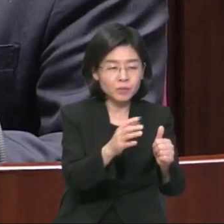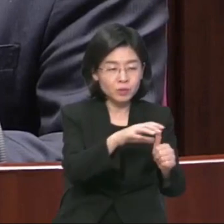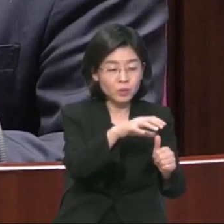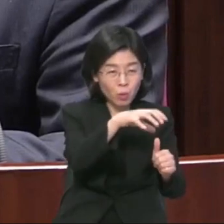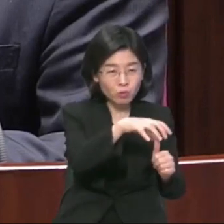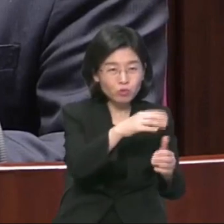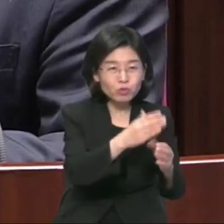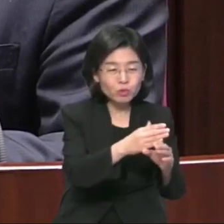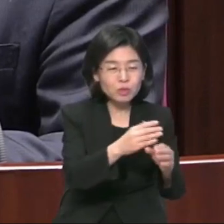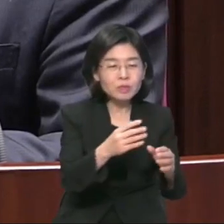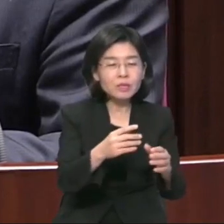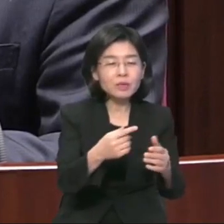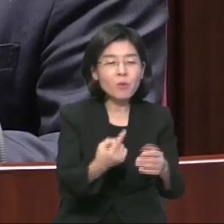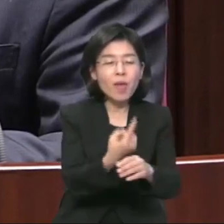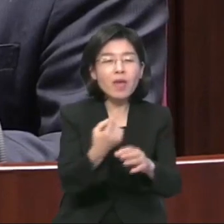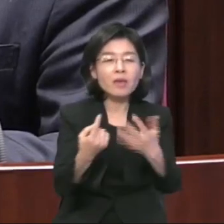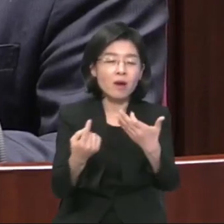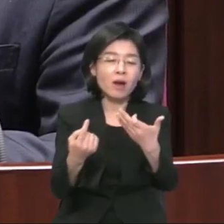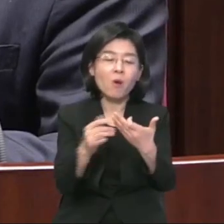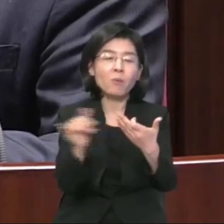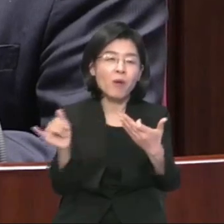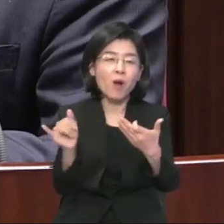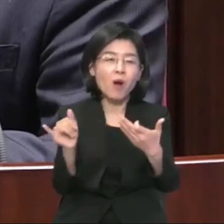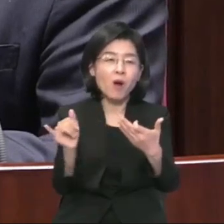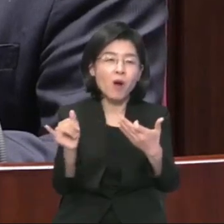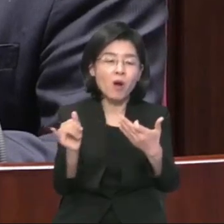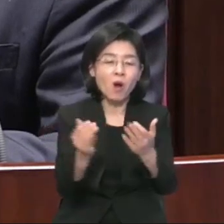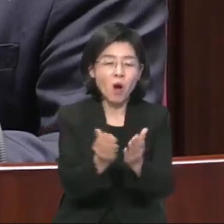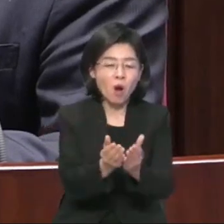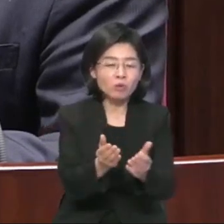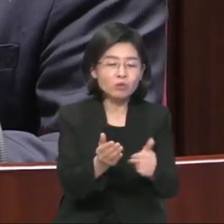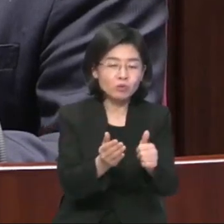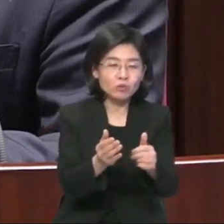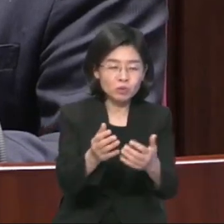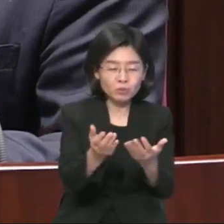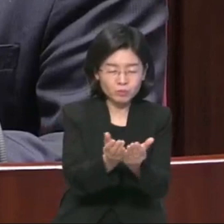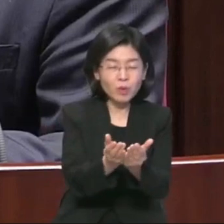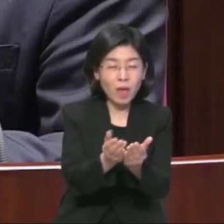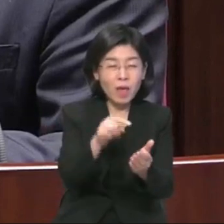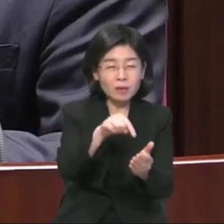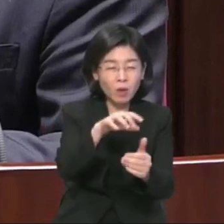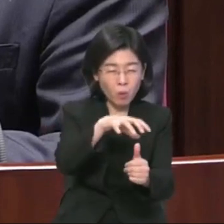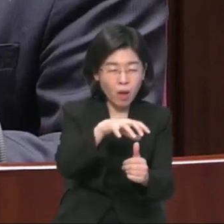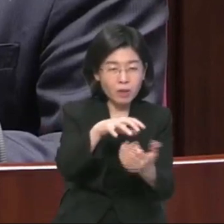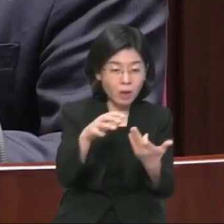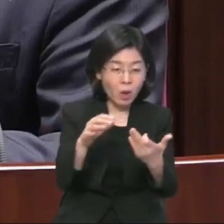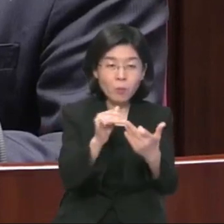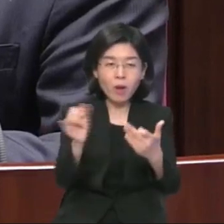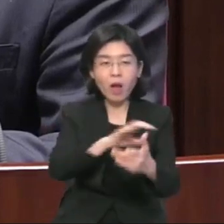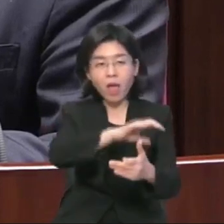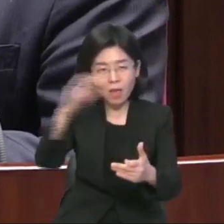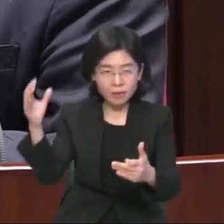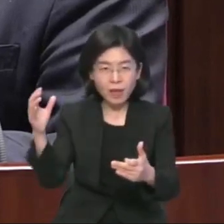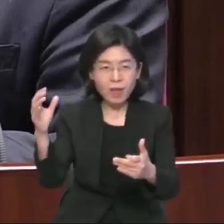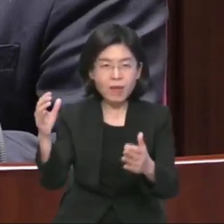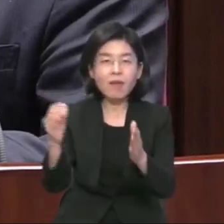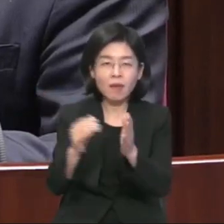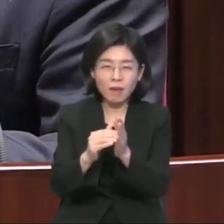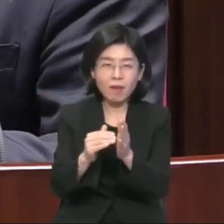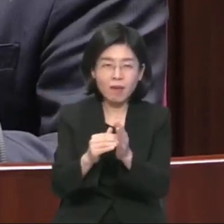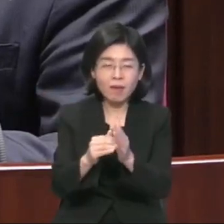나머지 19분의 선원들에 대해서는 해제가 된 상황이지만은 그 각자의 그